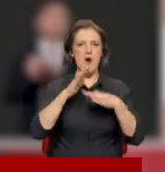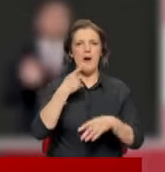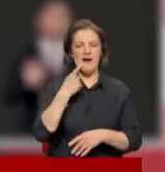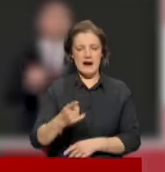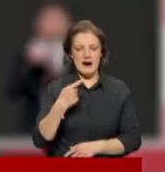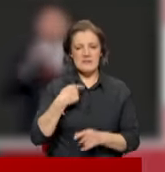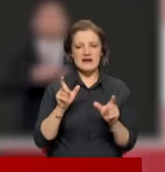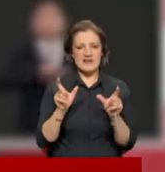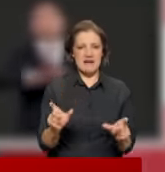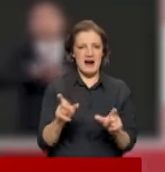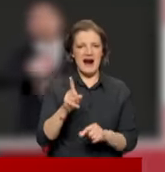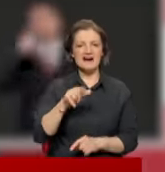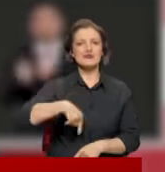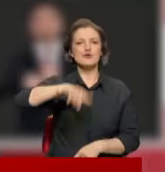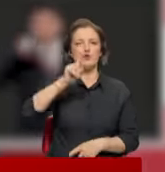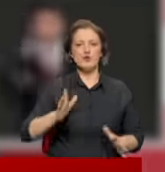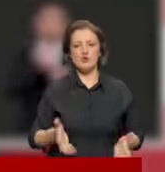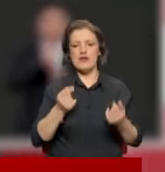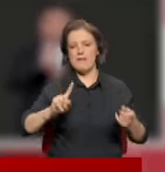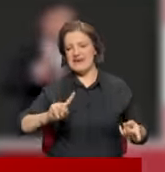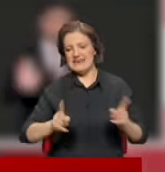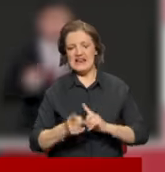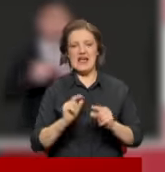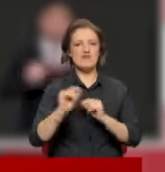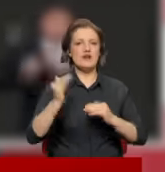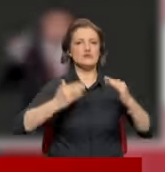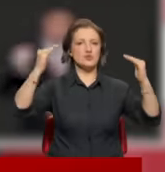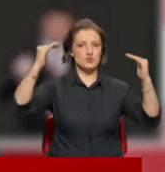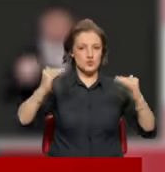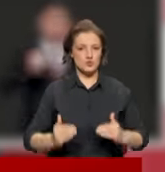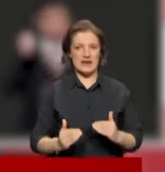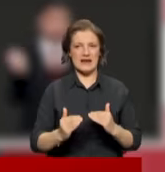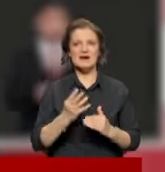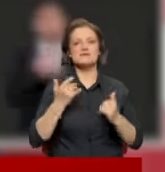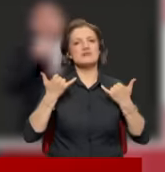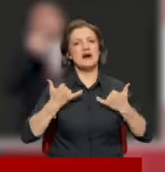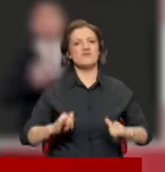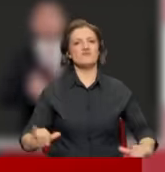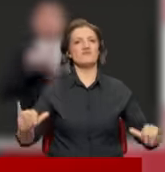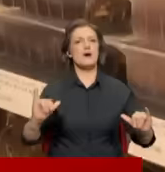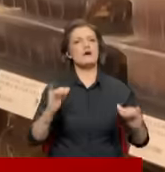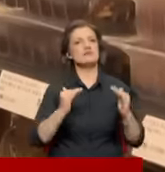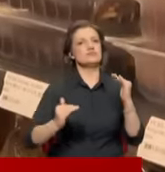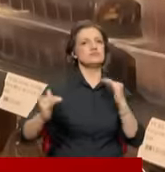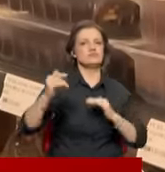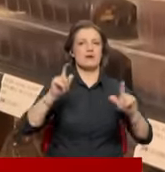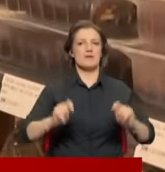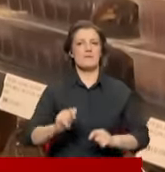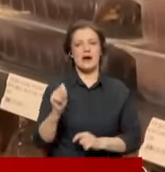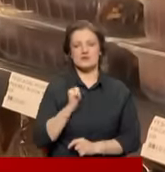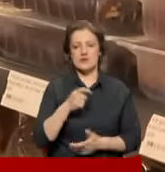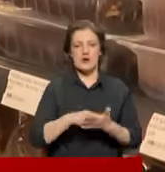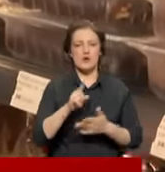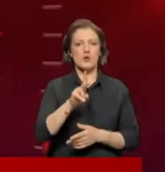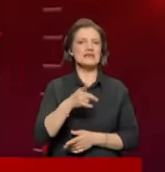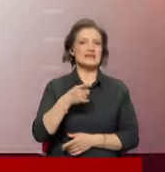palyatif tedbirlerle günü kurtarmak yerine enflasyonu düşürerek kalıcı refah artışını sağlamaktır. Asgari ücret 17 bin